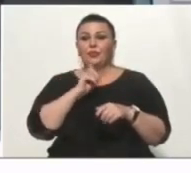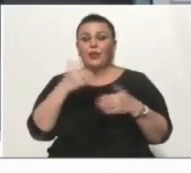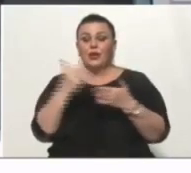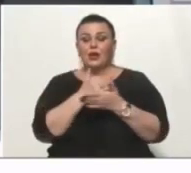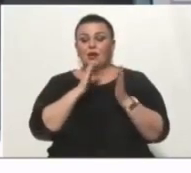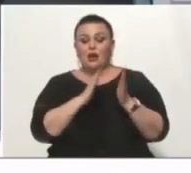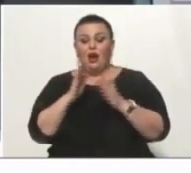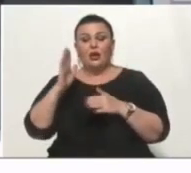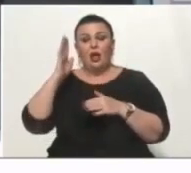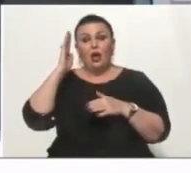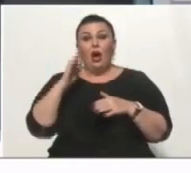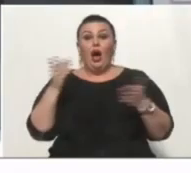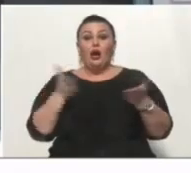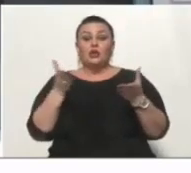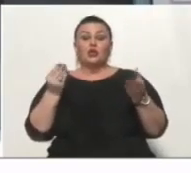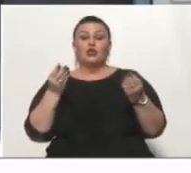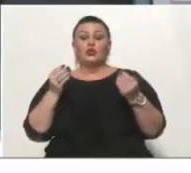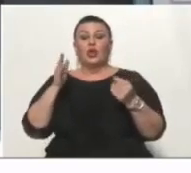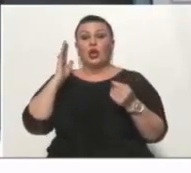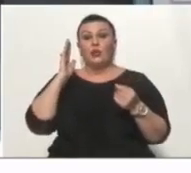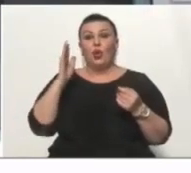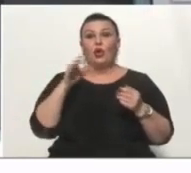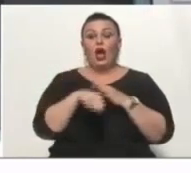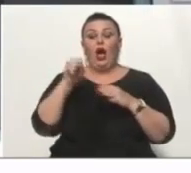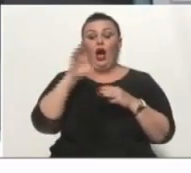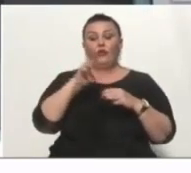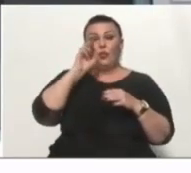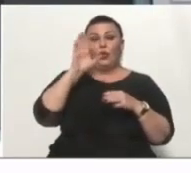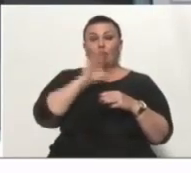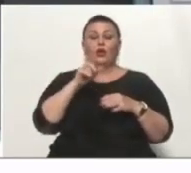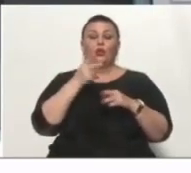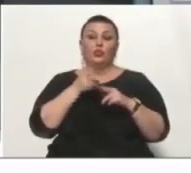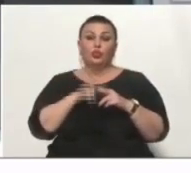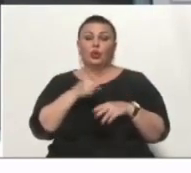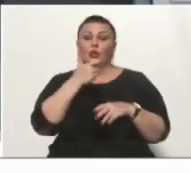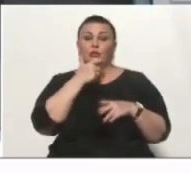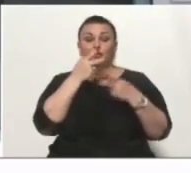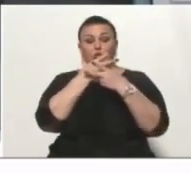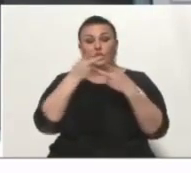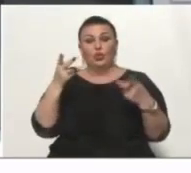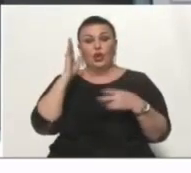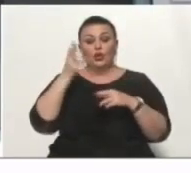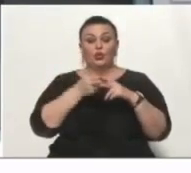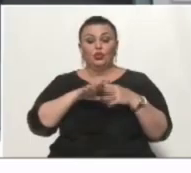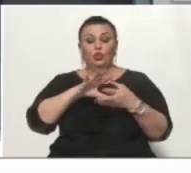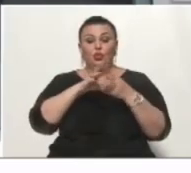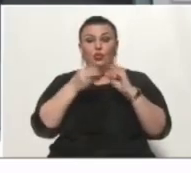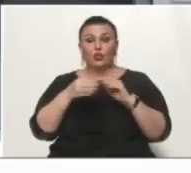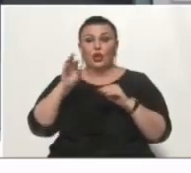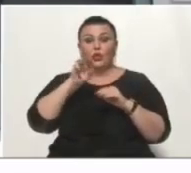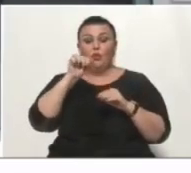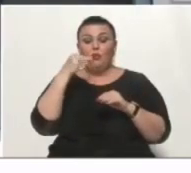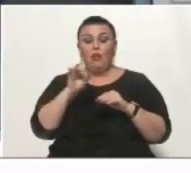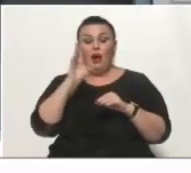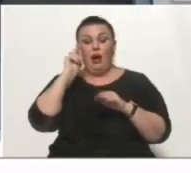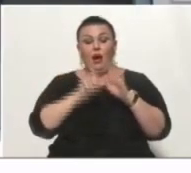yeni qaydalar olacaq, hansı yumuşalmalara gedəcəklər Avropa ölkələri? Təbii ki, bunu izləyərək görəcəyik. Bütün bunlar üçün isə may